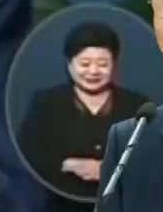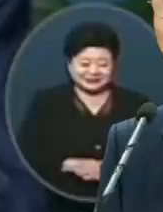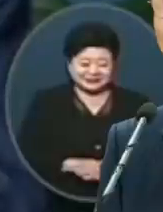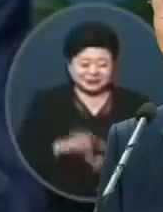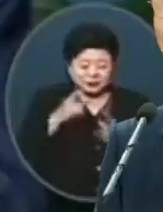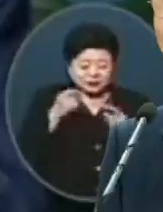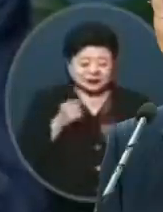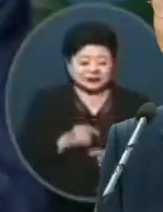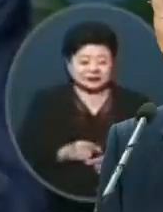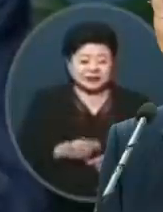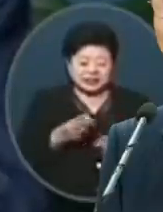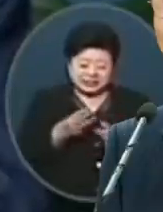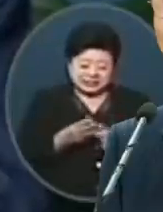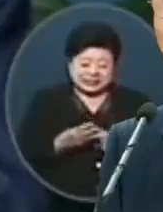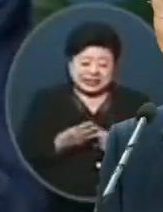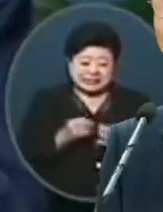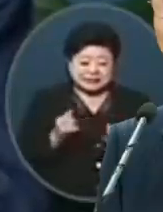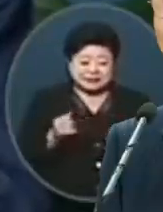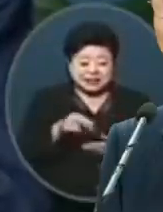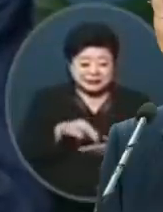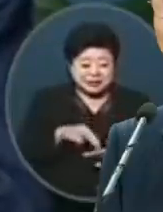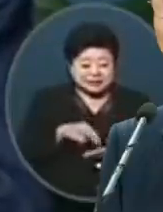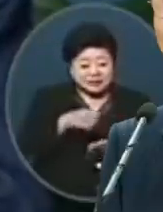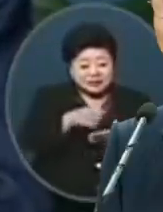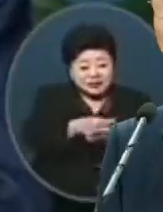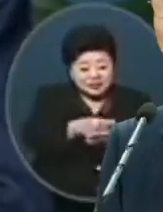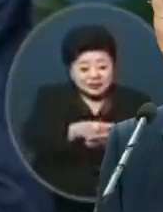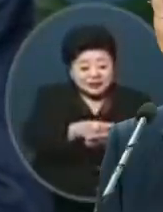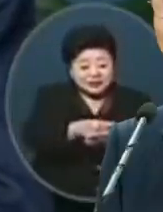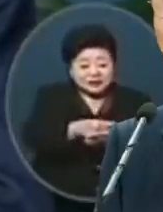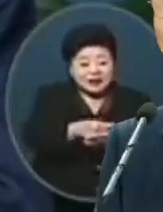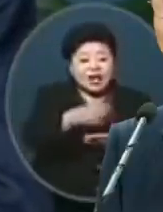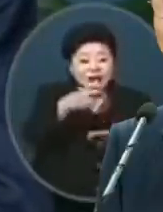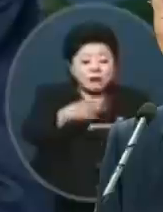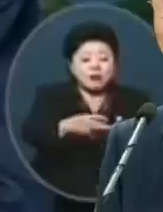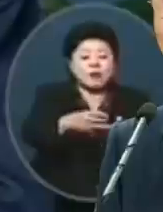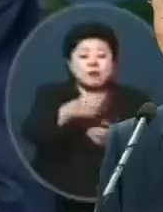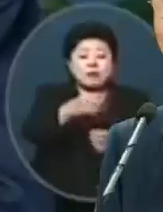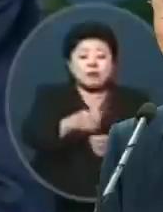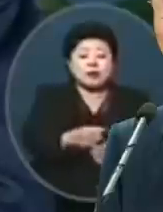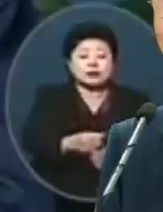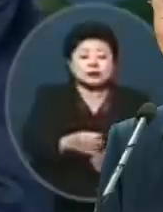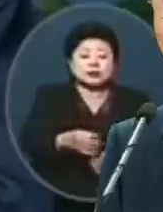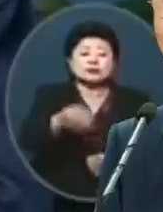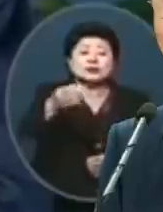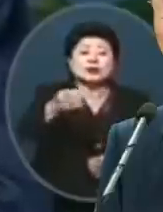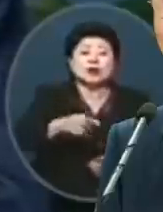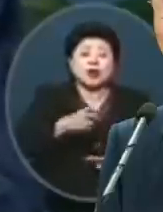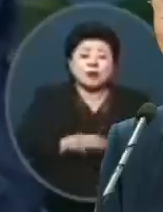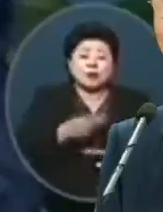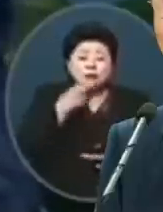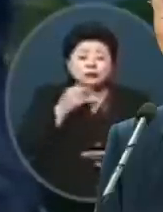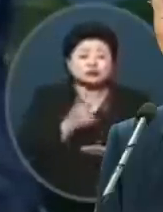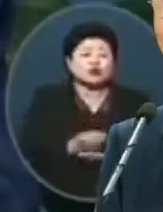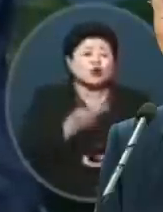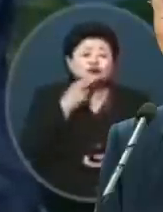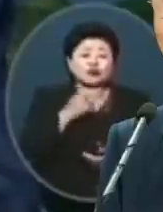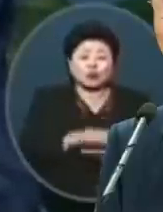제가 제 3자로서 결정을 하기는 법을 만들어 놓고 내라 해야지, 법이 없으면 죄가